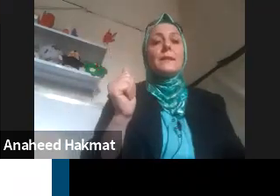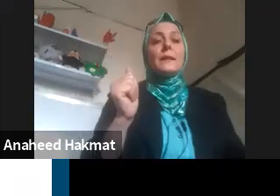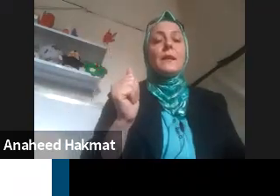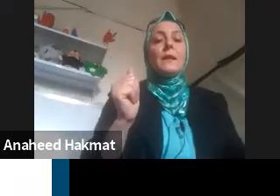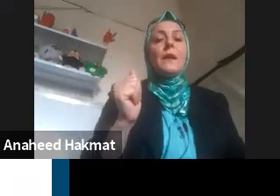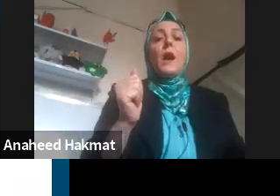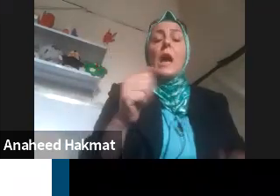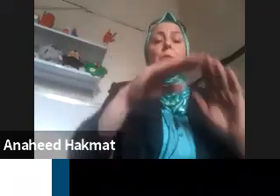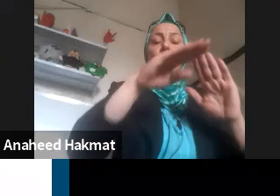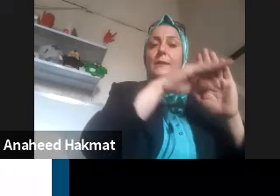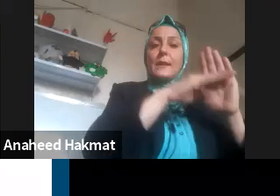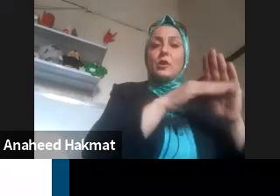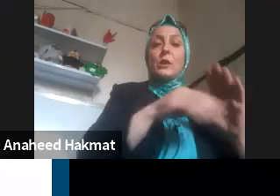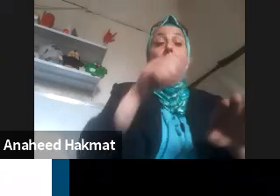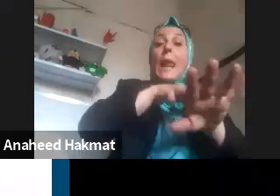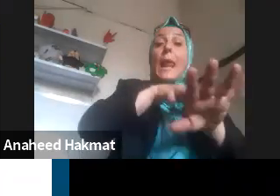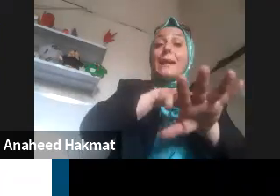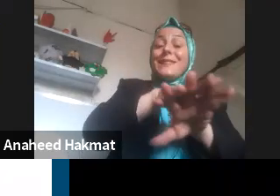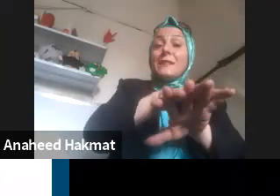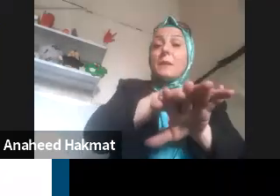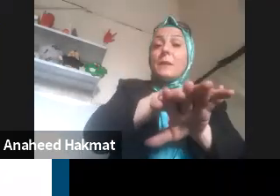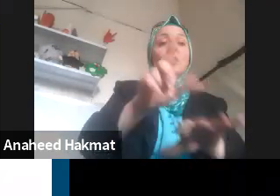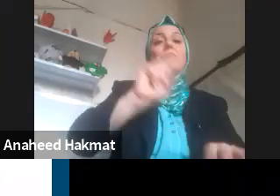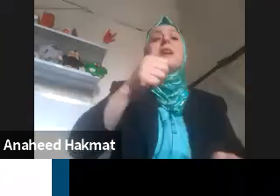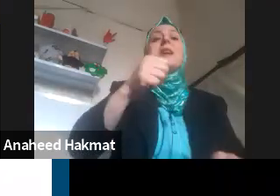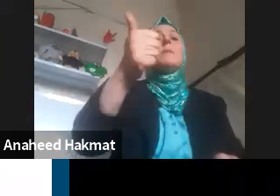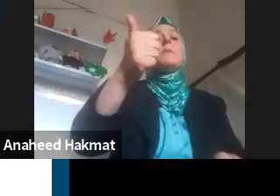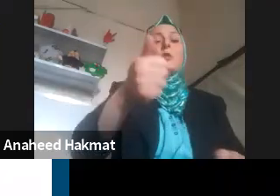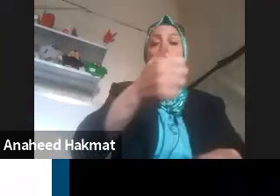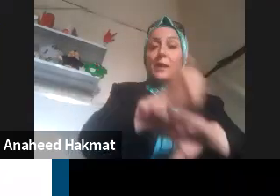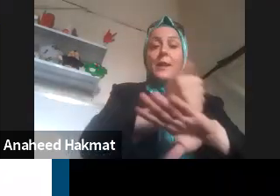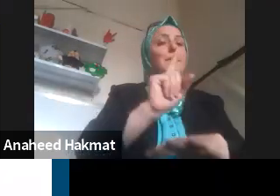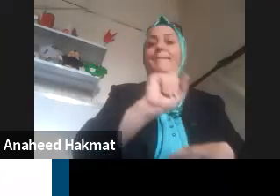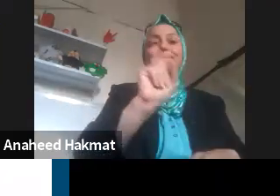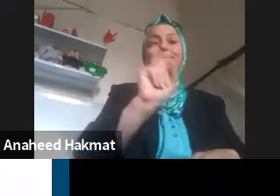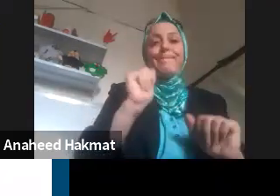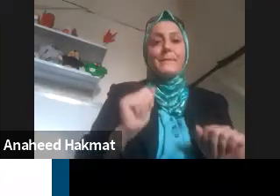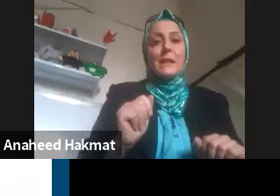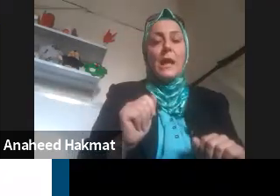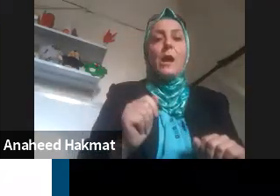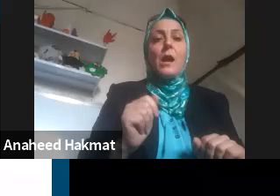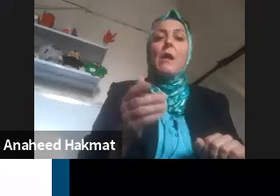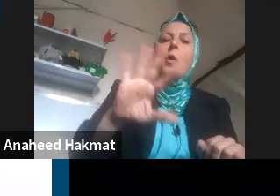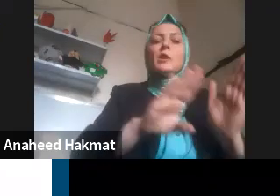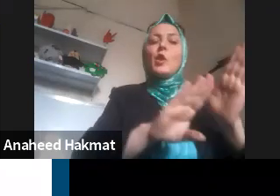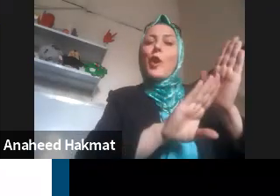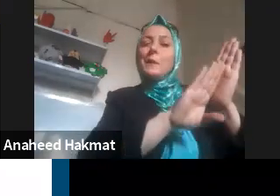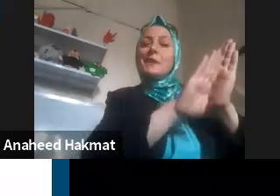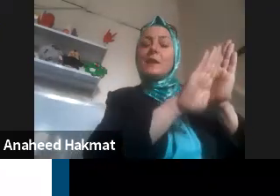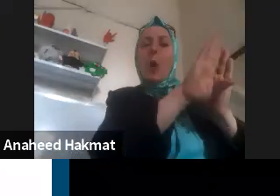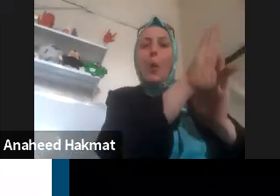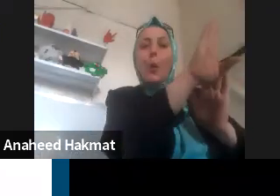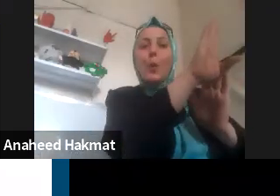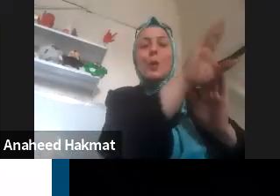الدمج بعدها لهلأ منا مرسومة ومنا مكتوبة، وناطرين قيد التطوير انه تكون الوزارة عم